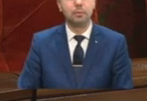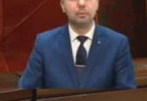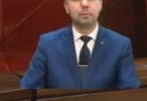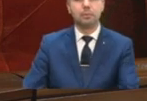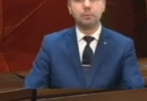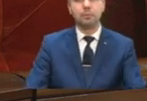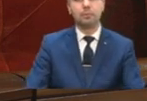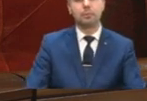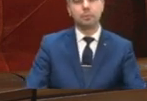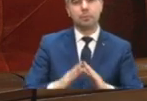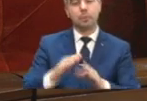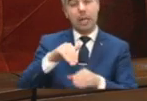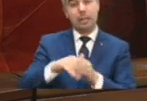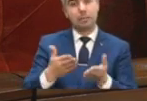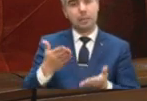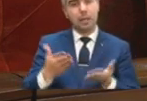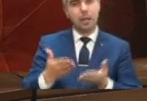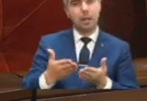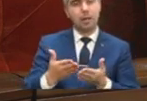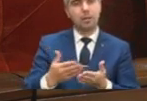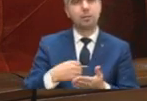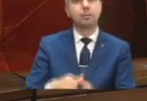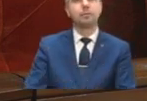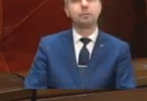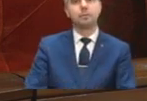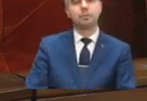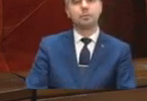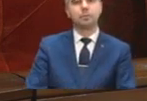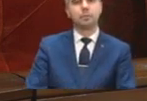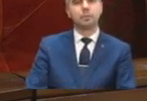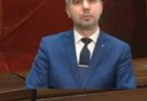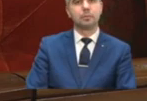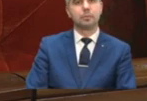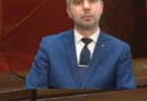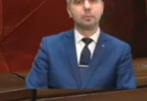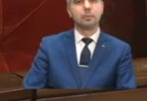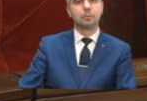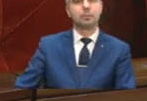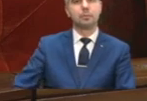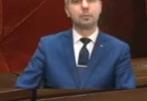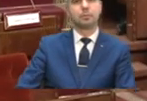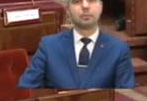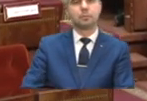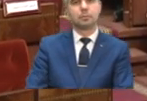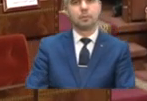الآن لفريق الاستقلال للوحدة والتواصل والتعادلية. تفضل السيد النائب المحترم.